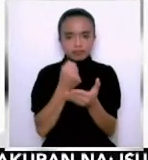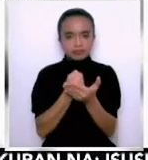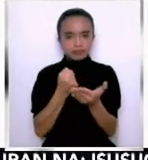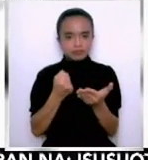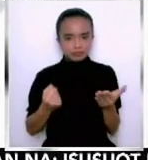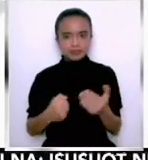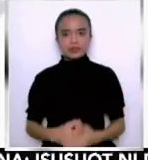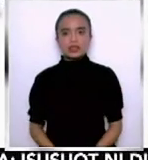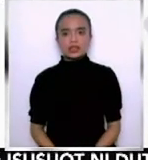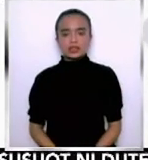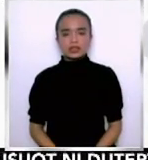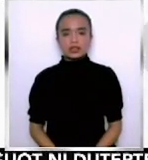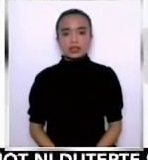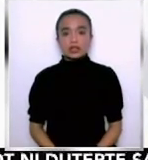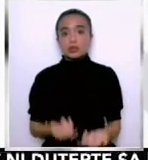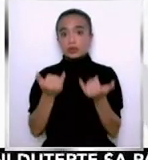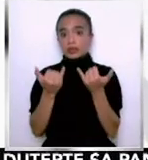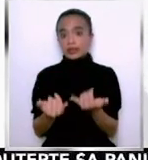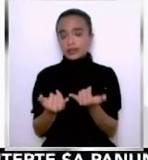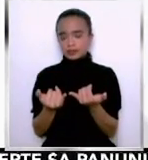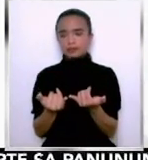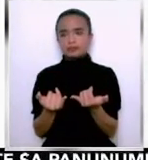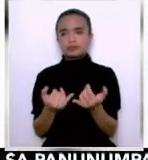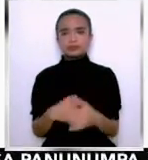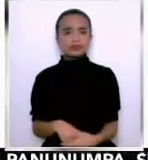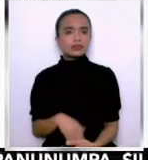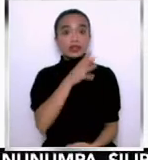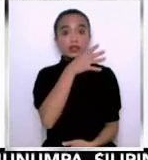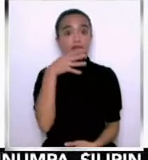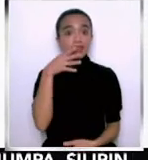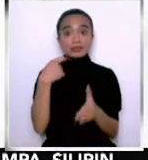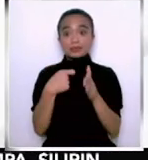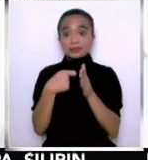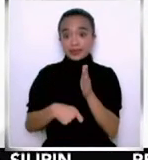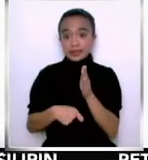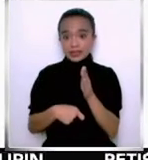gate price ng baboy mababa pa to